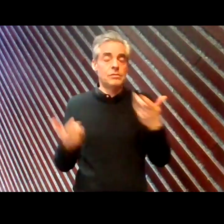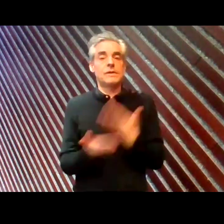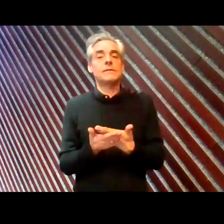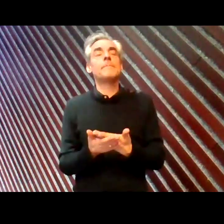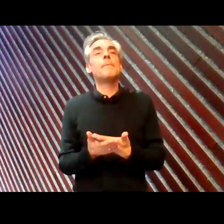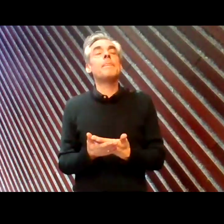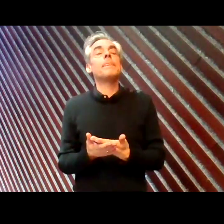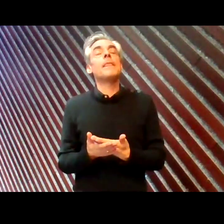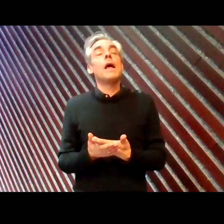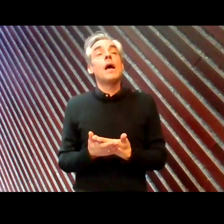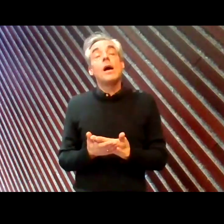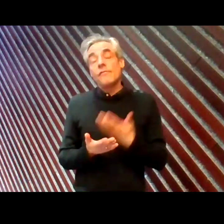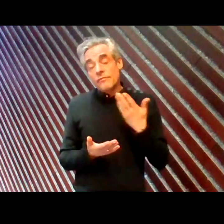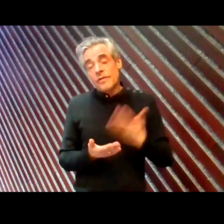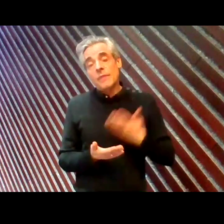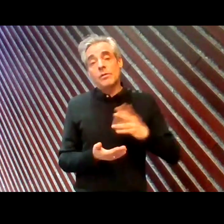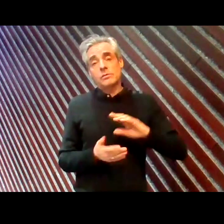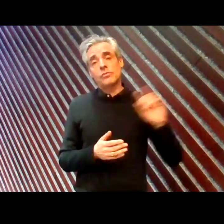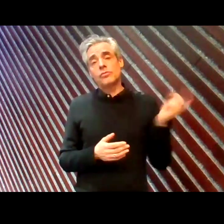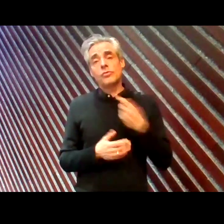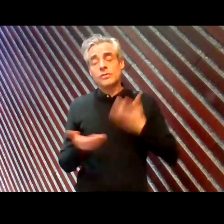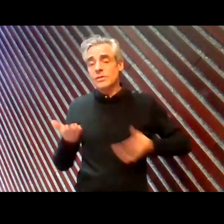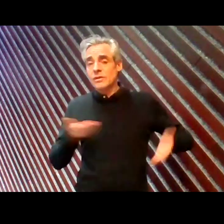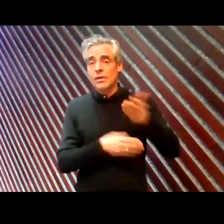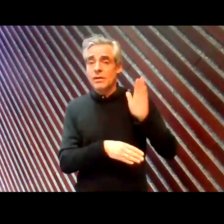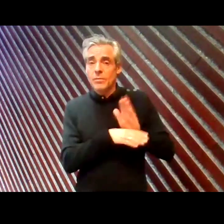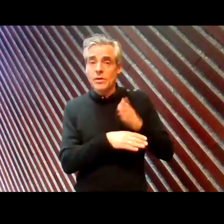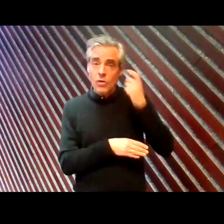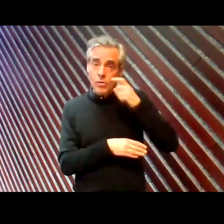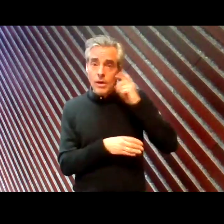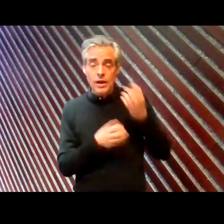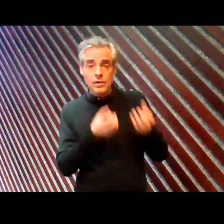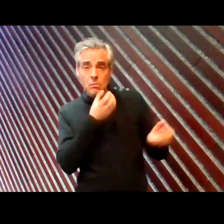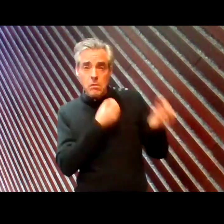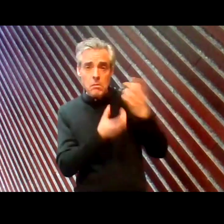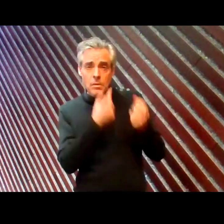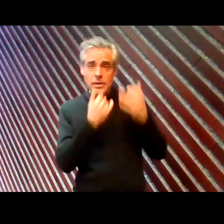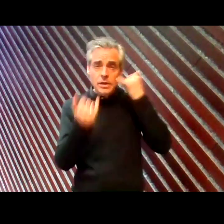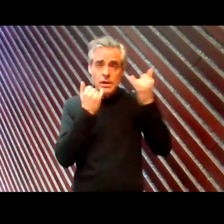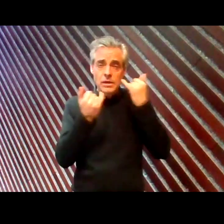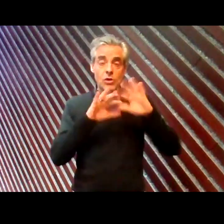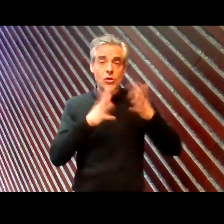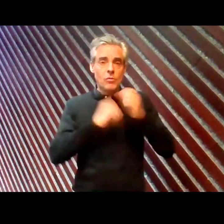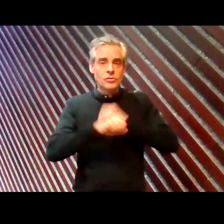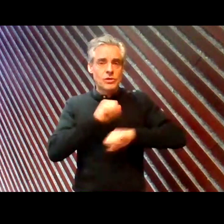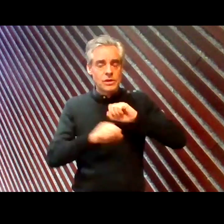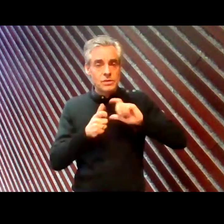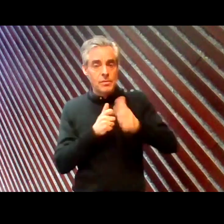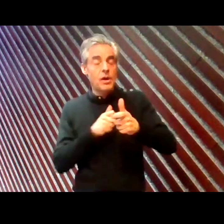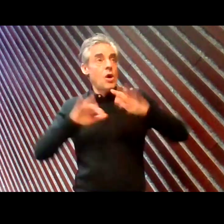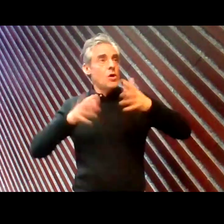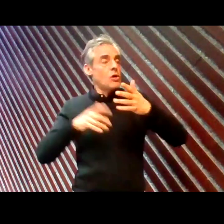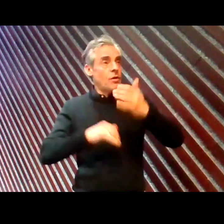donc je pense que ce qui est très intéressant dans ce qui vient d'être dit c'est qu voit les initiatives pour nous etc comment on organise comment